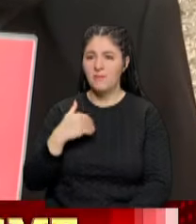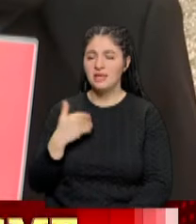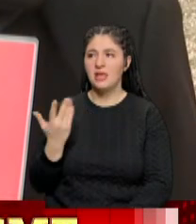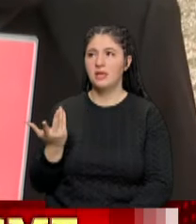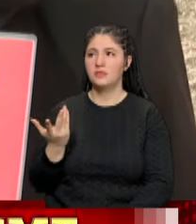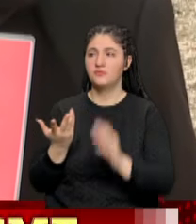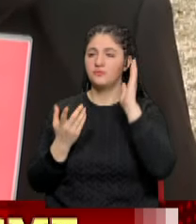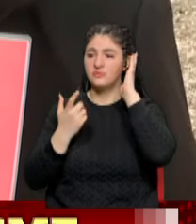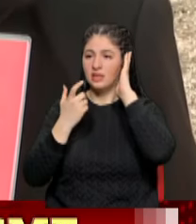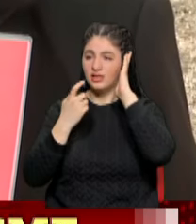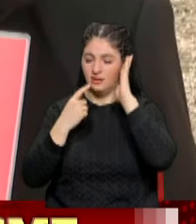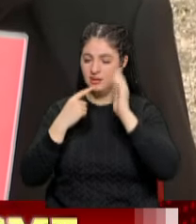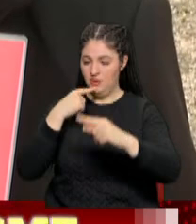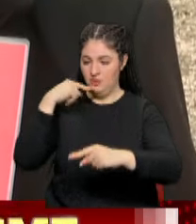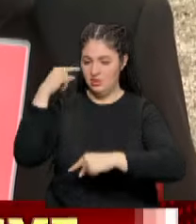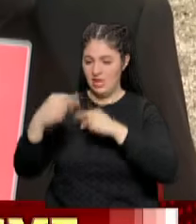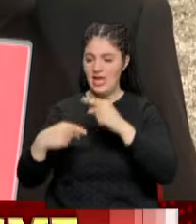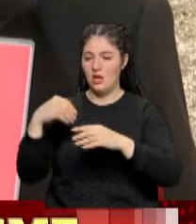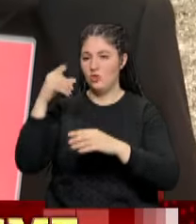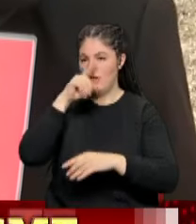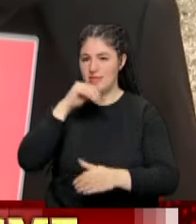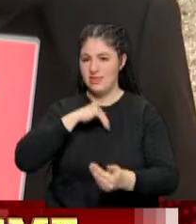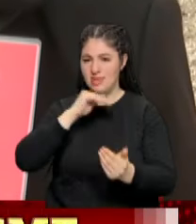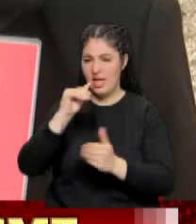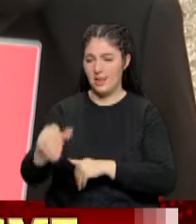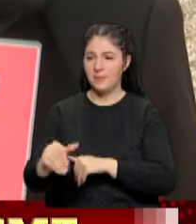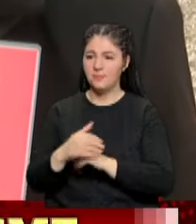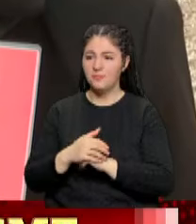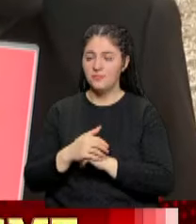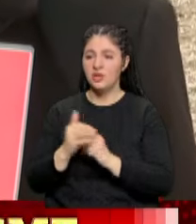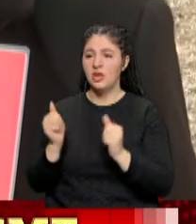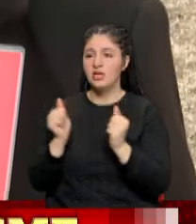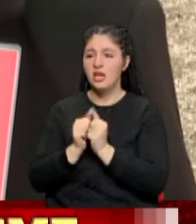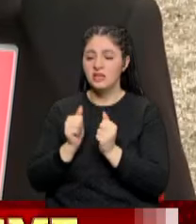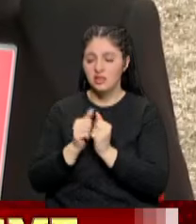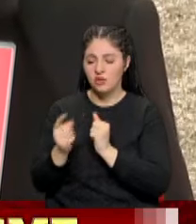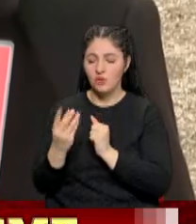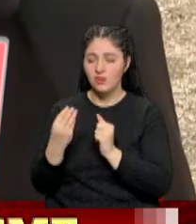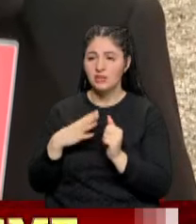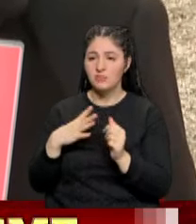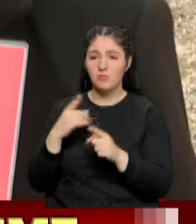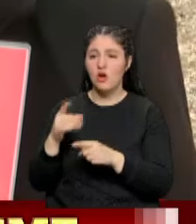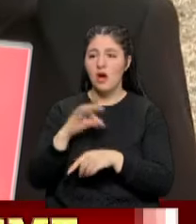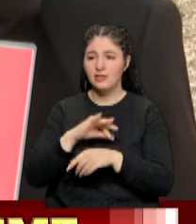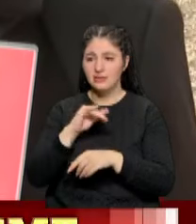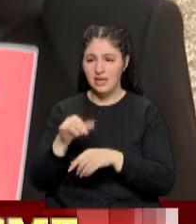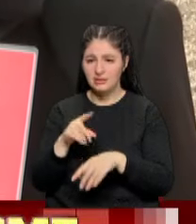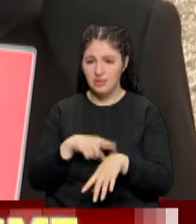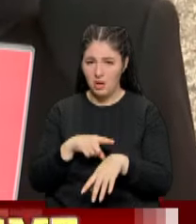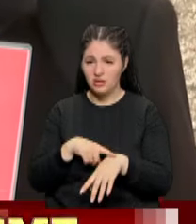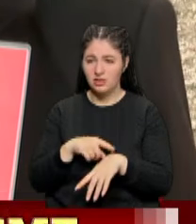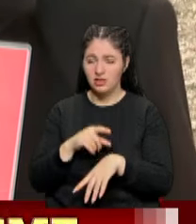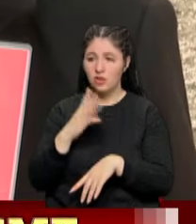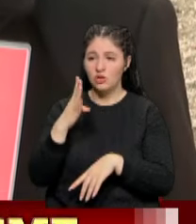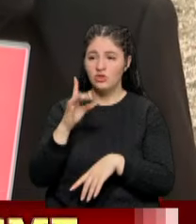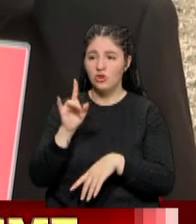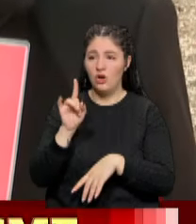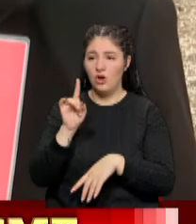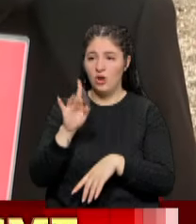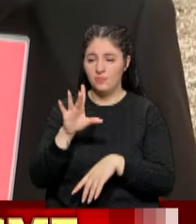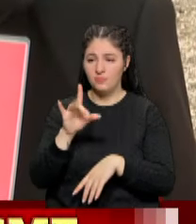yani sene devriyedisi diye geldim. Yanında olmak istedim ama o an geldiği zaman